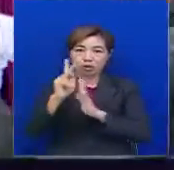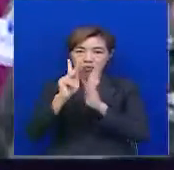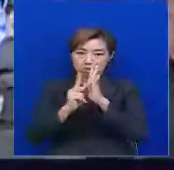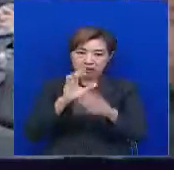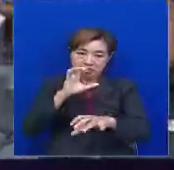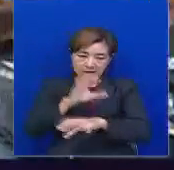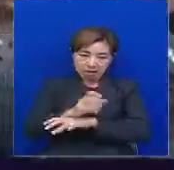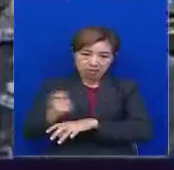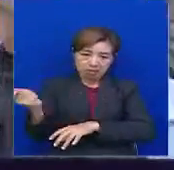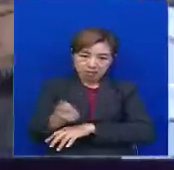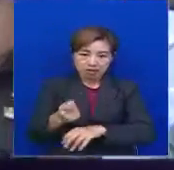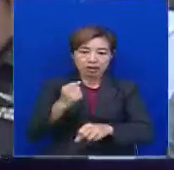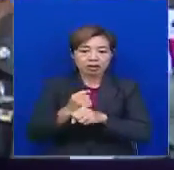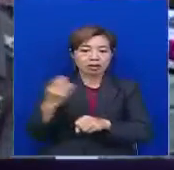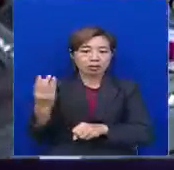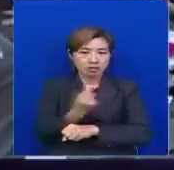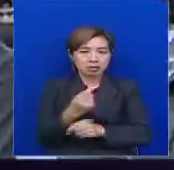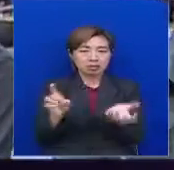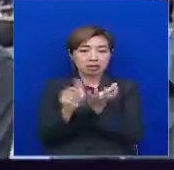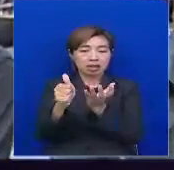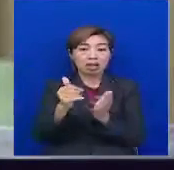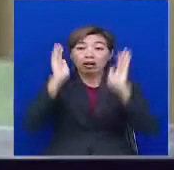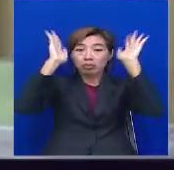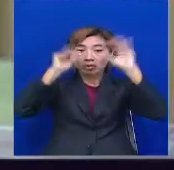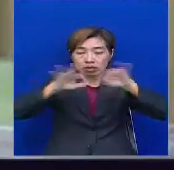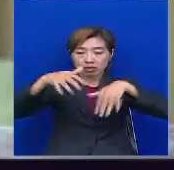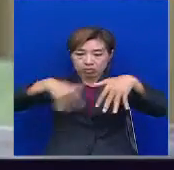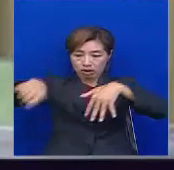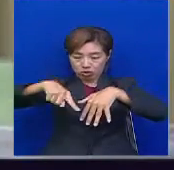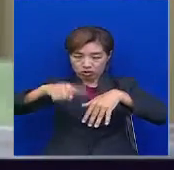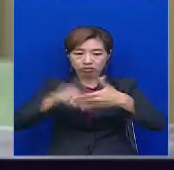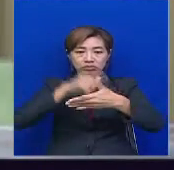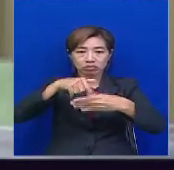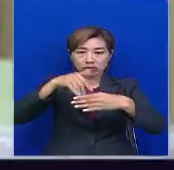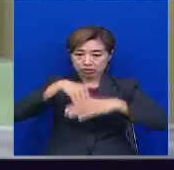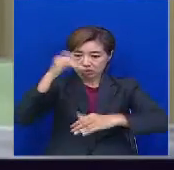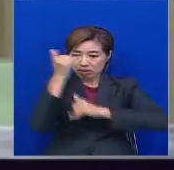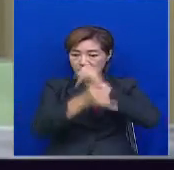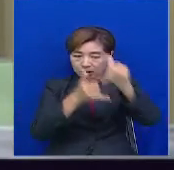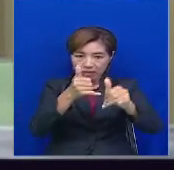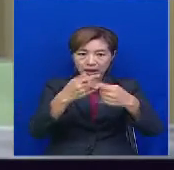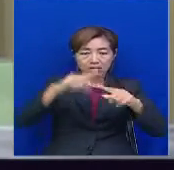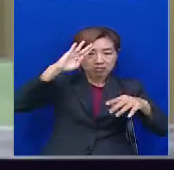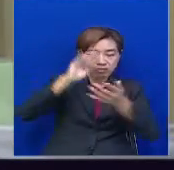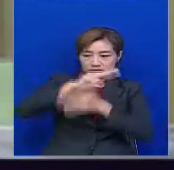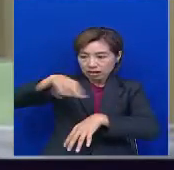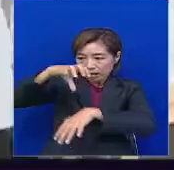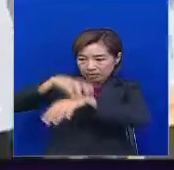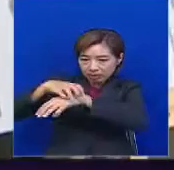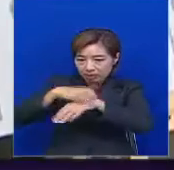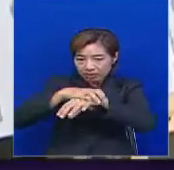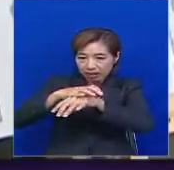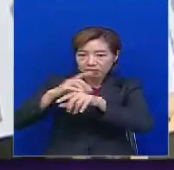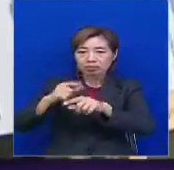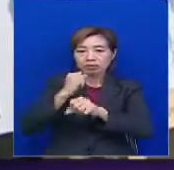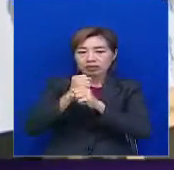ประสิทธิภาพและประชาประชาสัมพันธ์เชิญชวนประชาชนให้ออกไปใช้สิทธิ์รวมไปถึงการระดมกำลังกวาดล้างอาชญากรรมต่างๆโดย